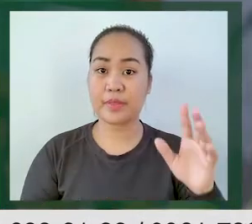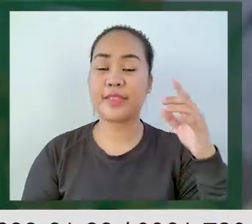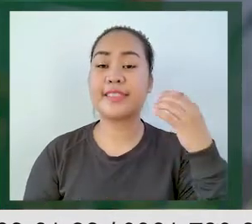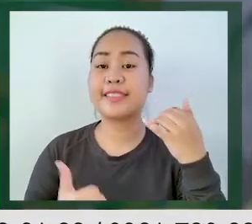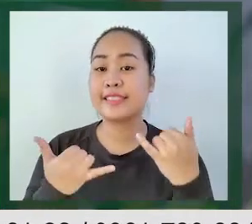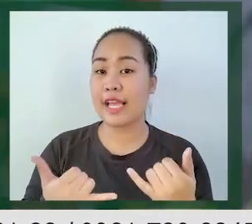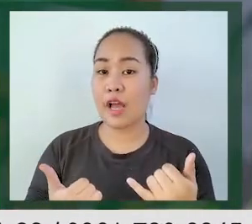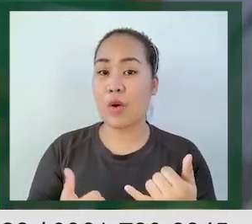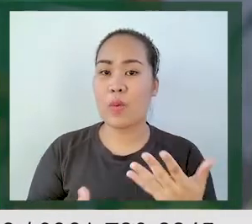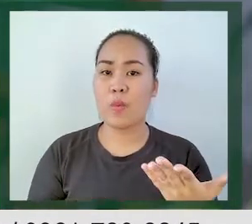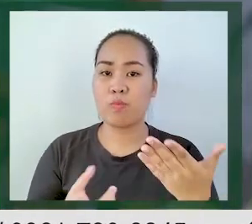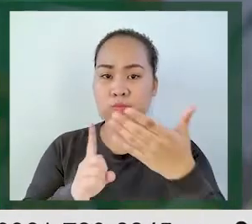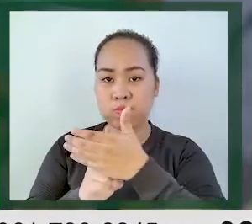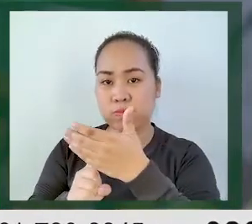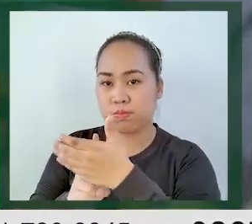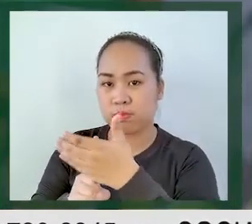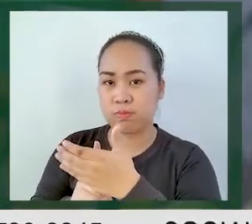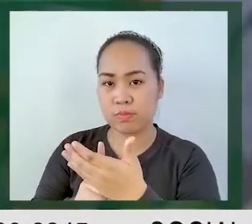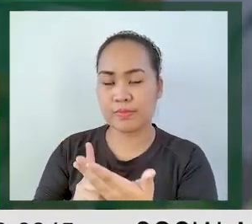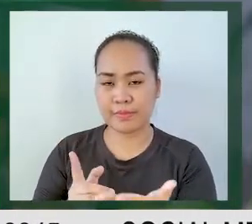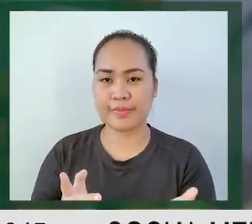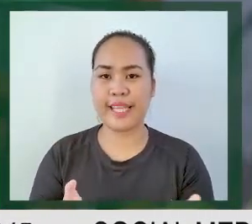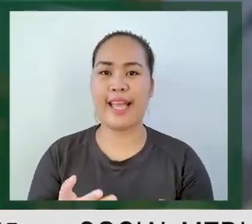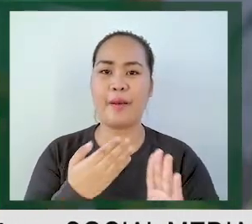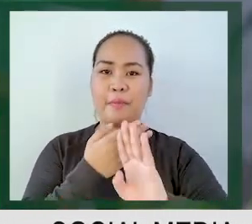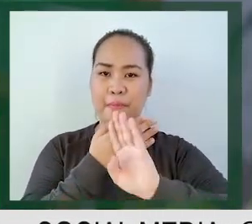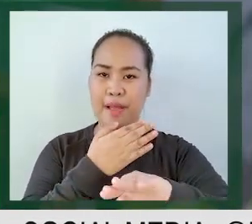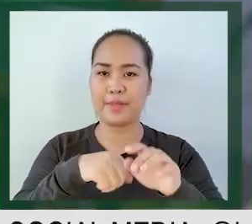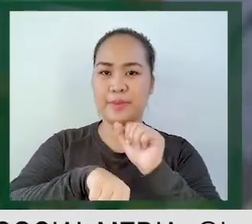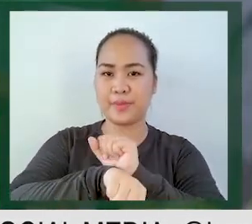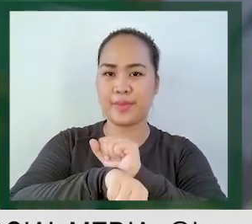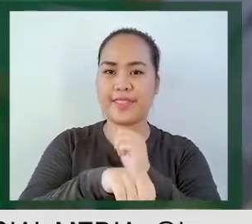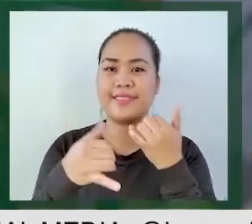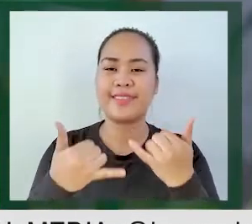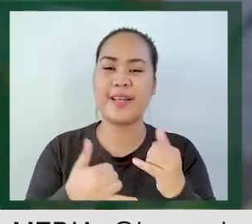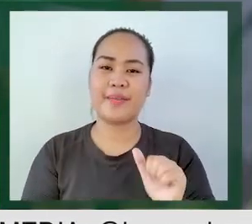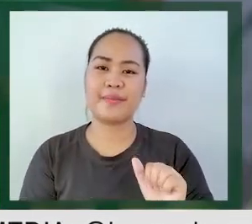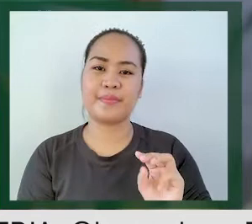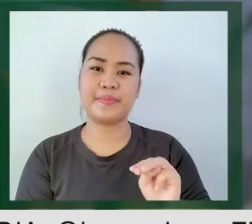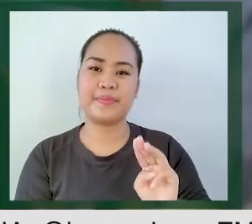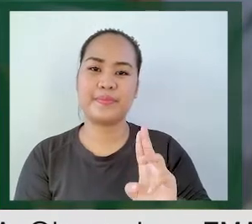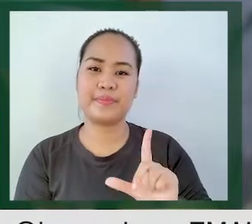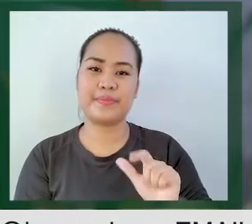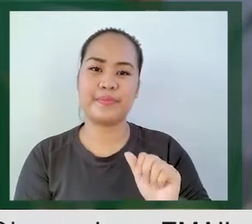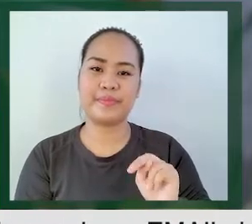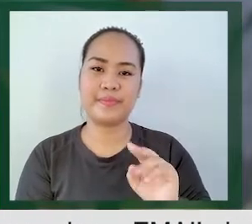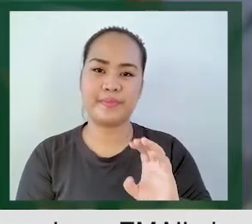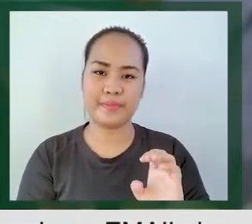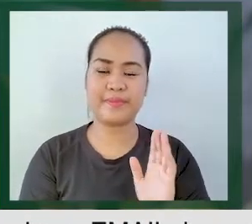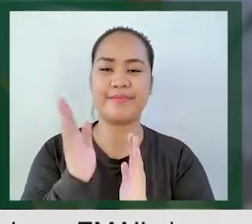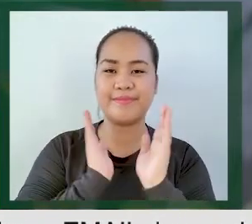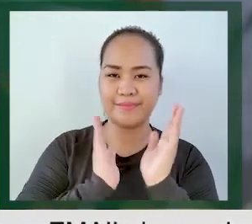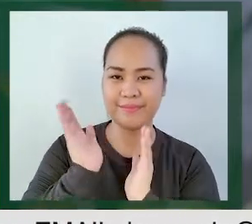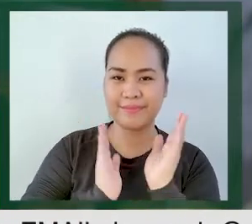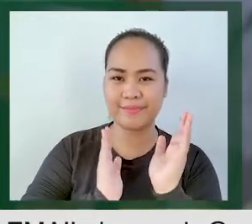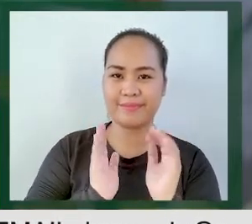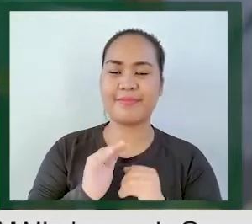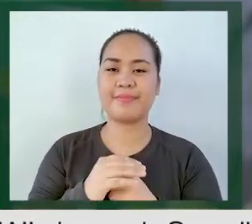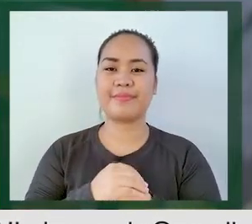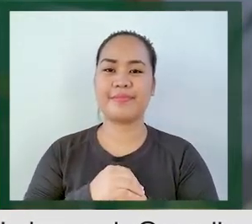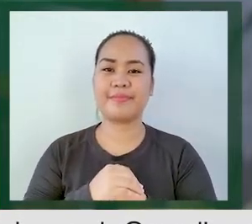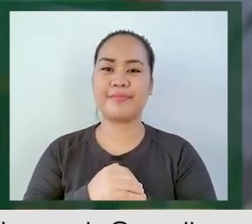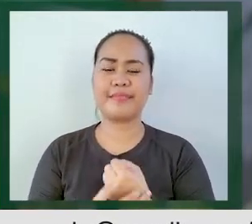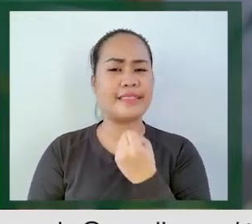ating ambulance service, no. Yung ilan din po nating mga may ilan din po tayong